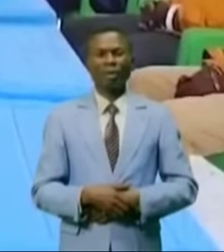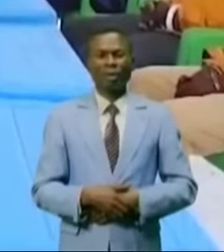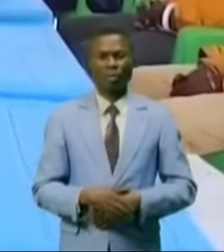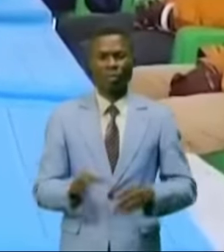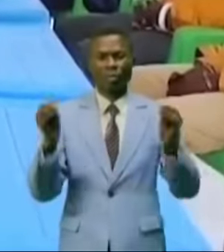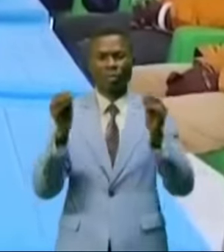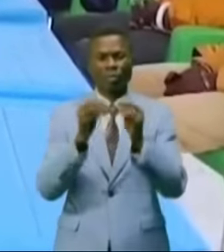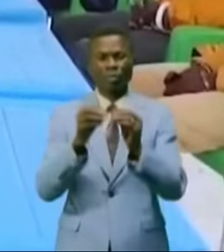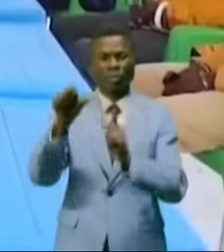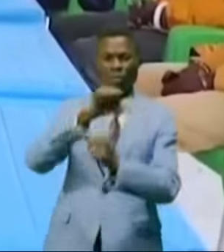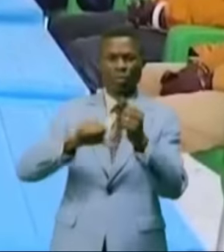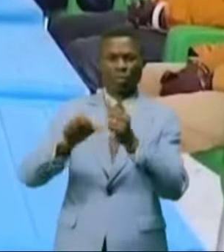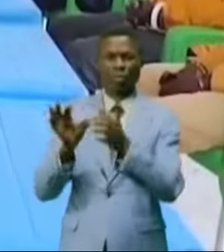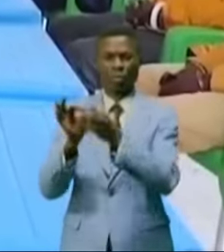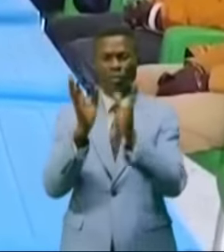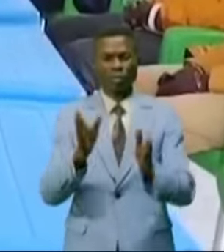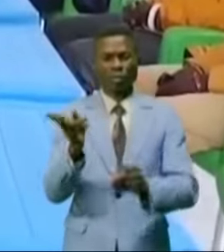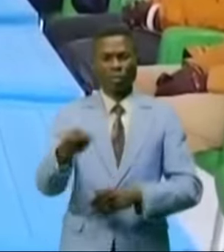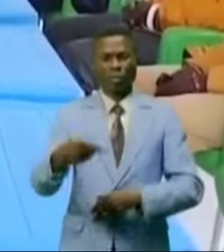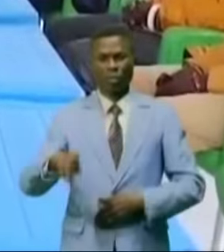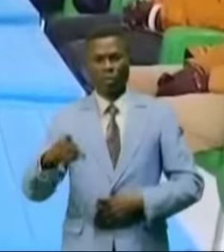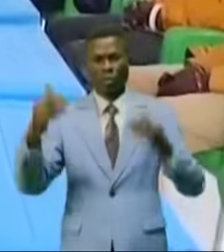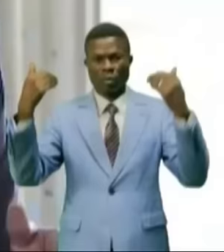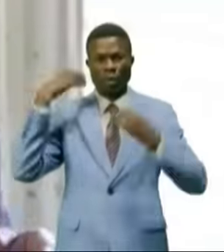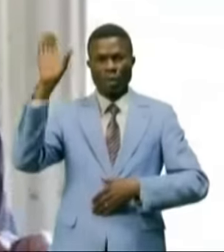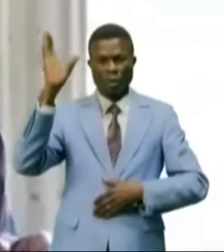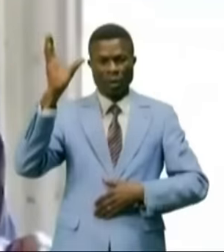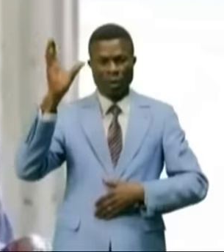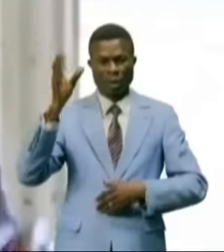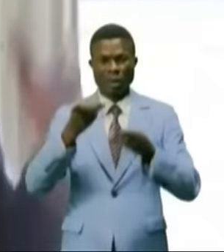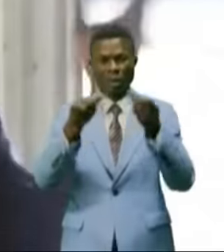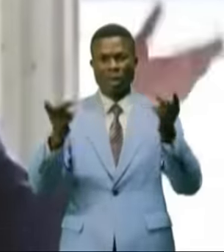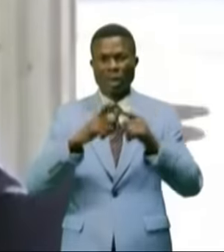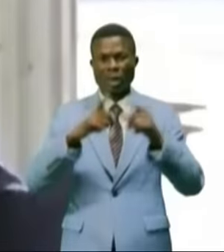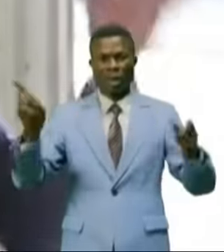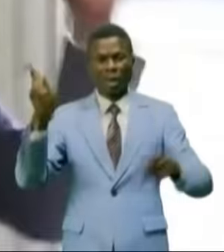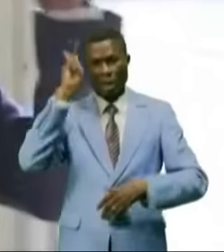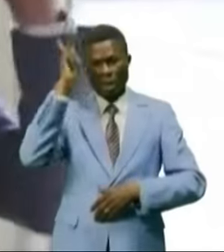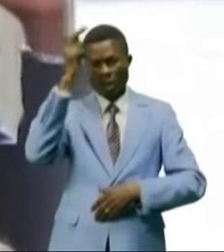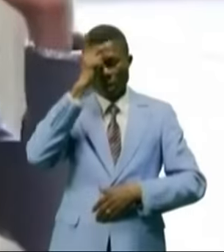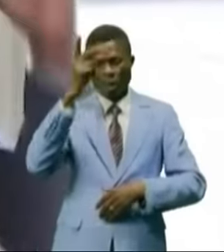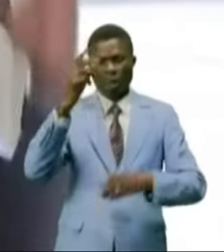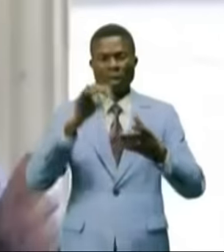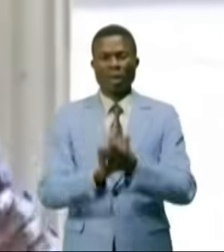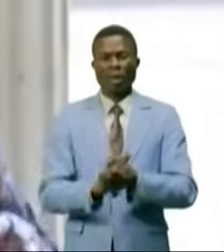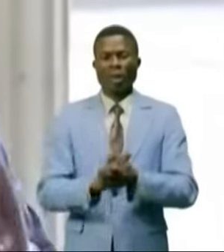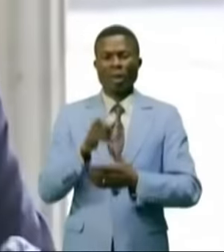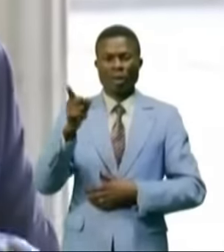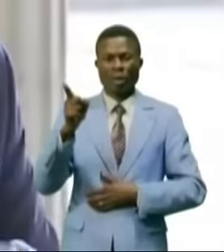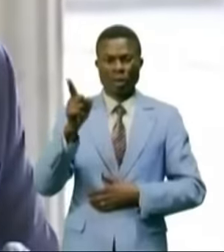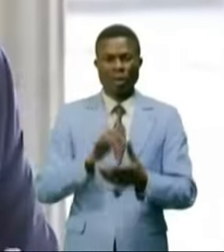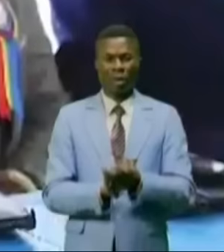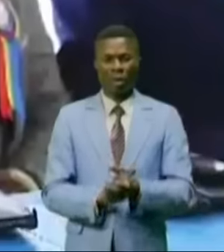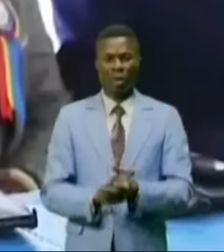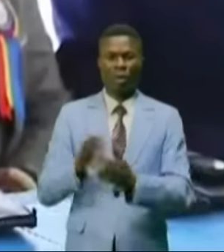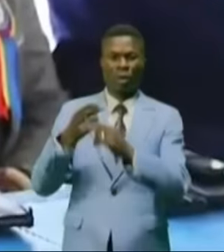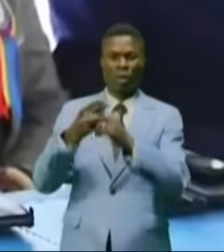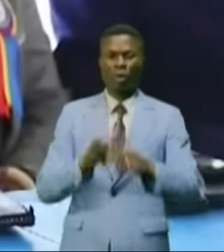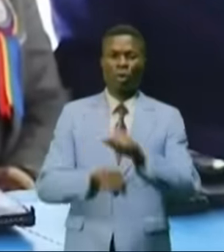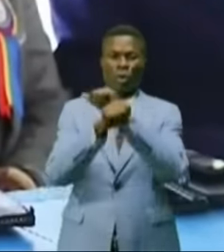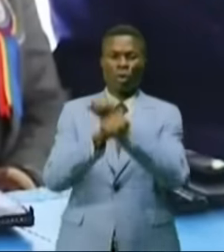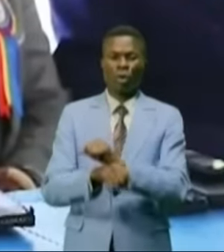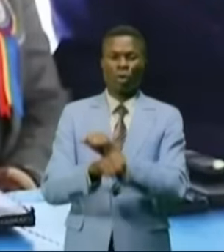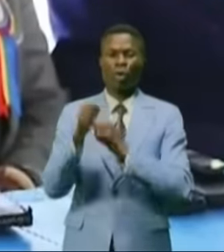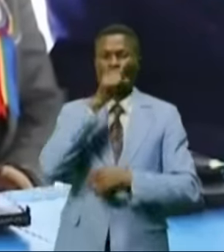Réunis autour du coordonnateur provincial de chefs coutumiers dans l'espace Grand Katanga, le chef Sakundundu, les gardiens de coutumes